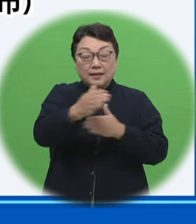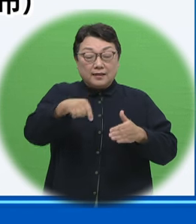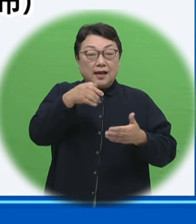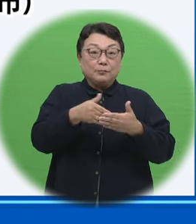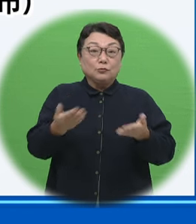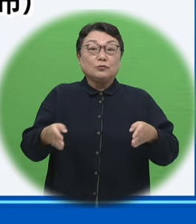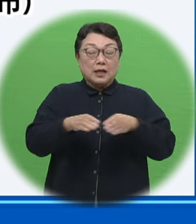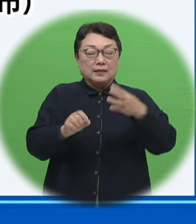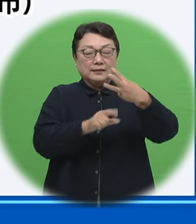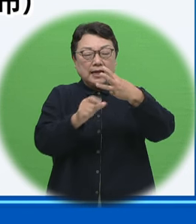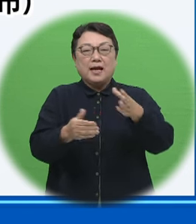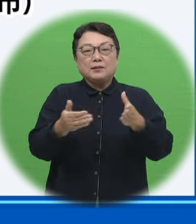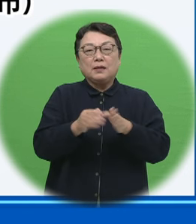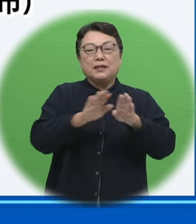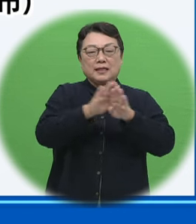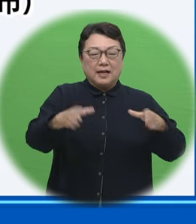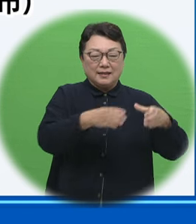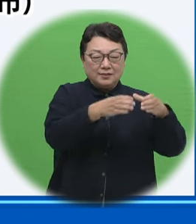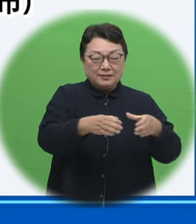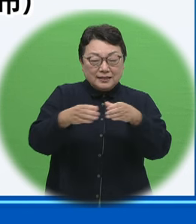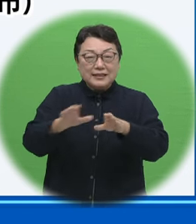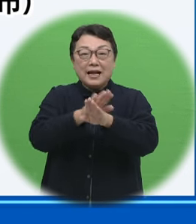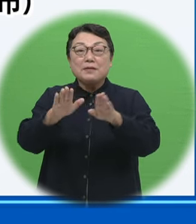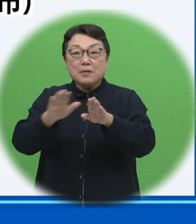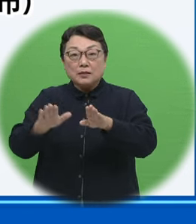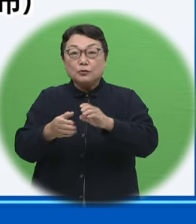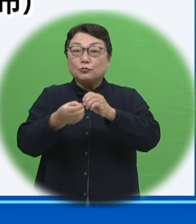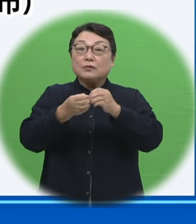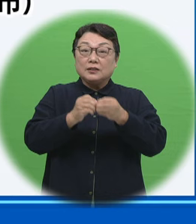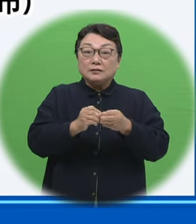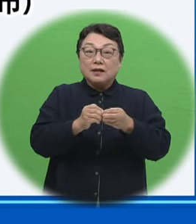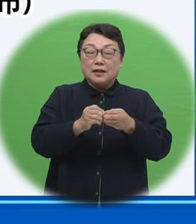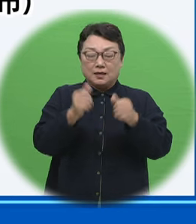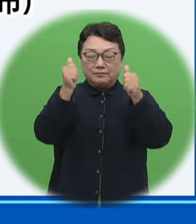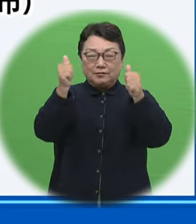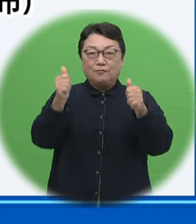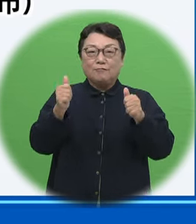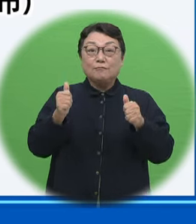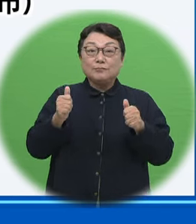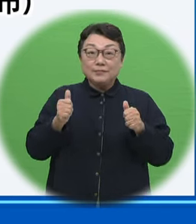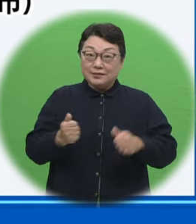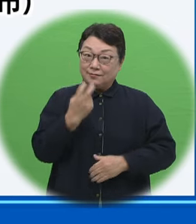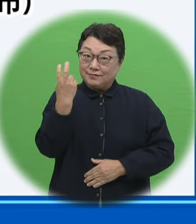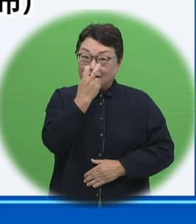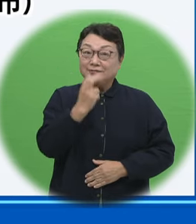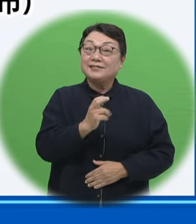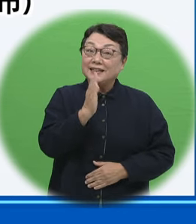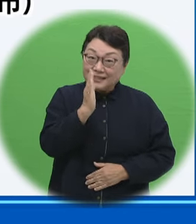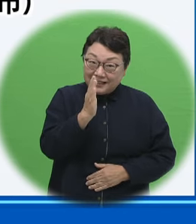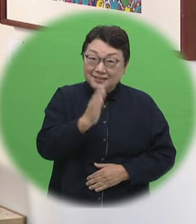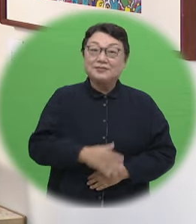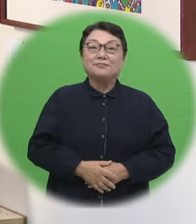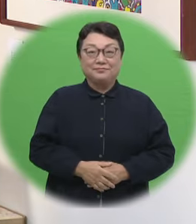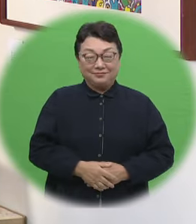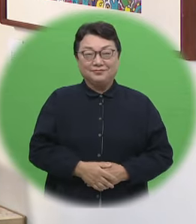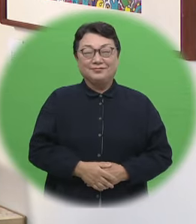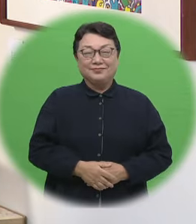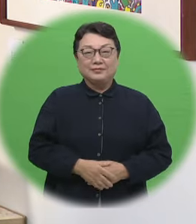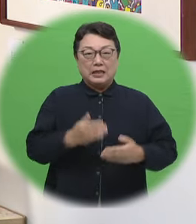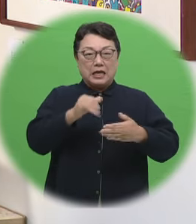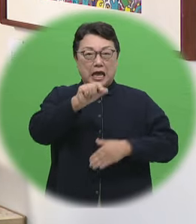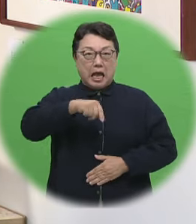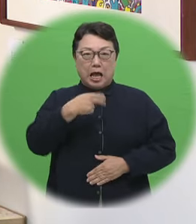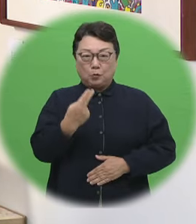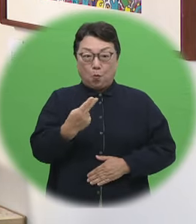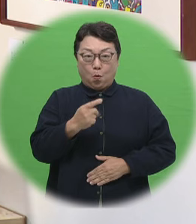は3月まで開催中です。詳しくは家中美術館のホームページをご覧ください。 アート作